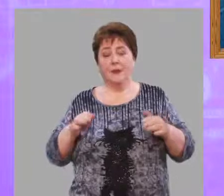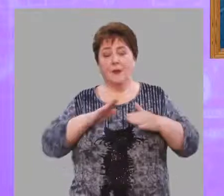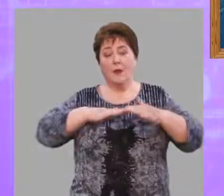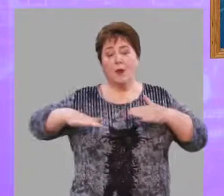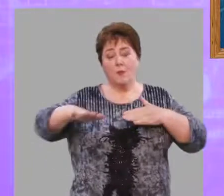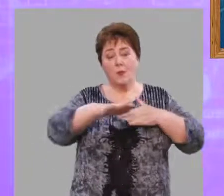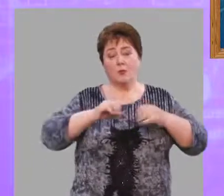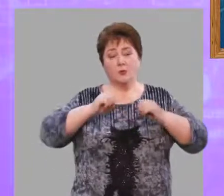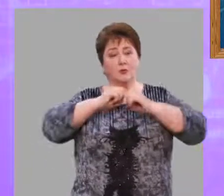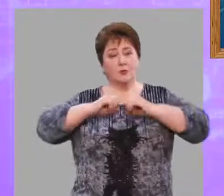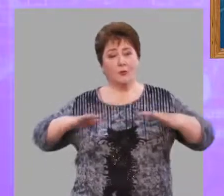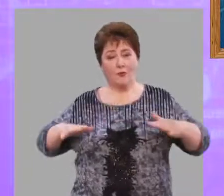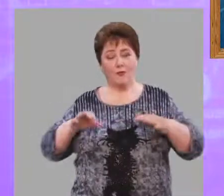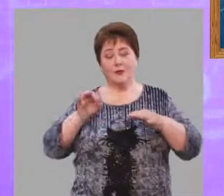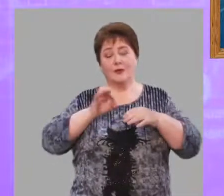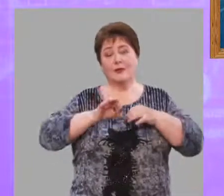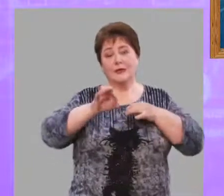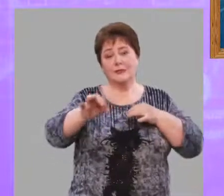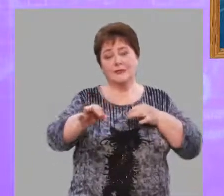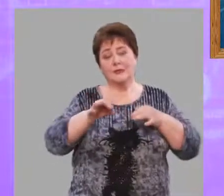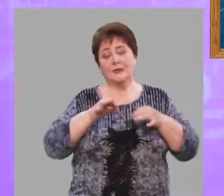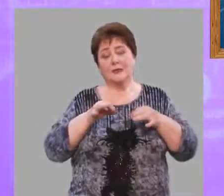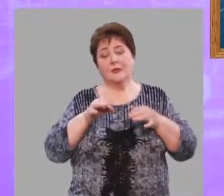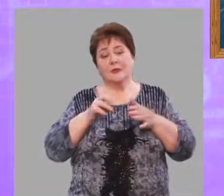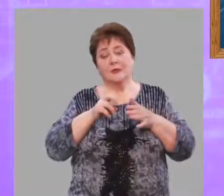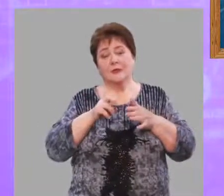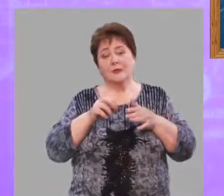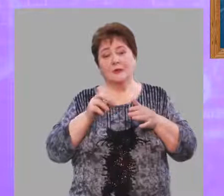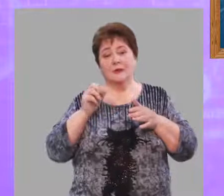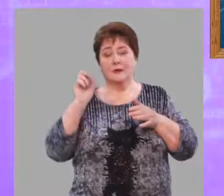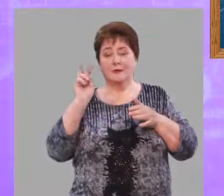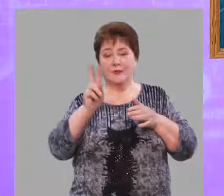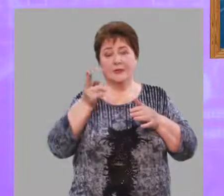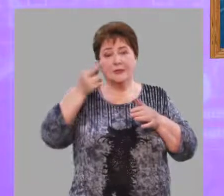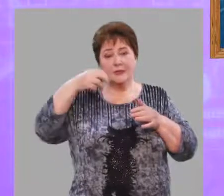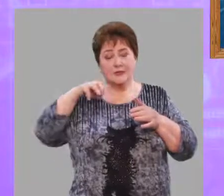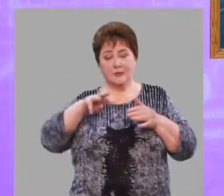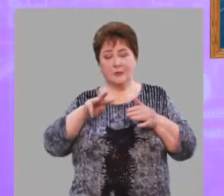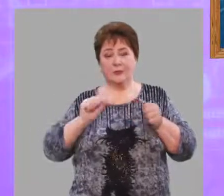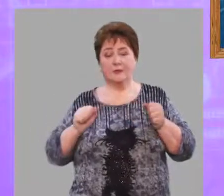Площадь коврика удобно измерить меркой квадратный дециметр.